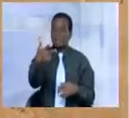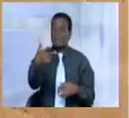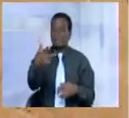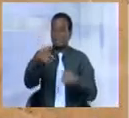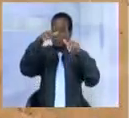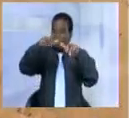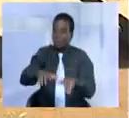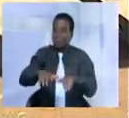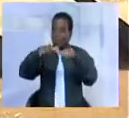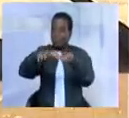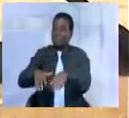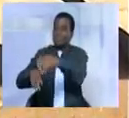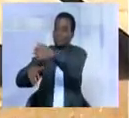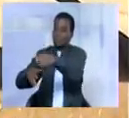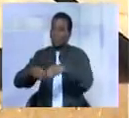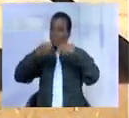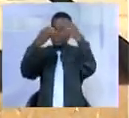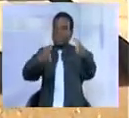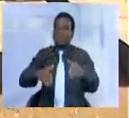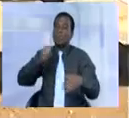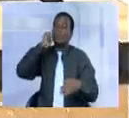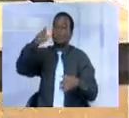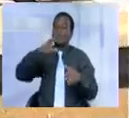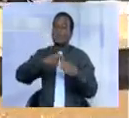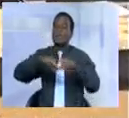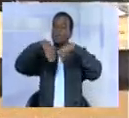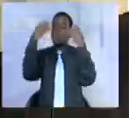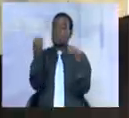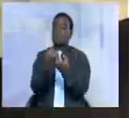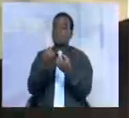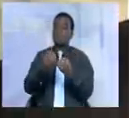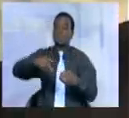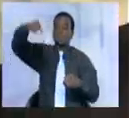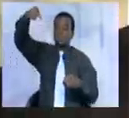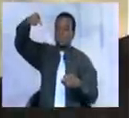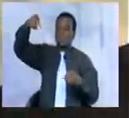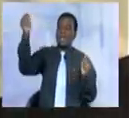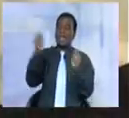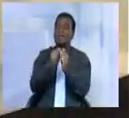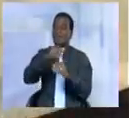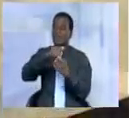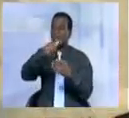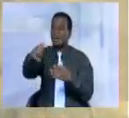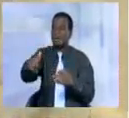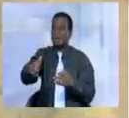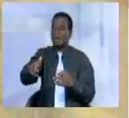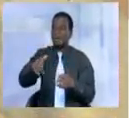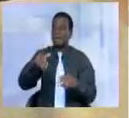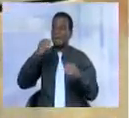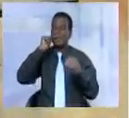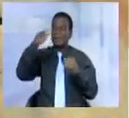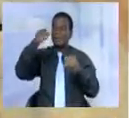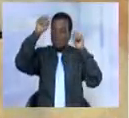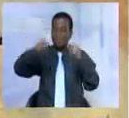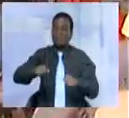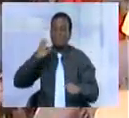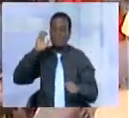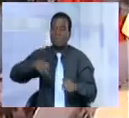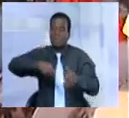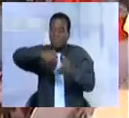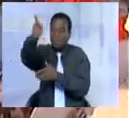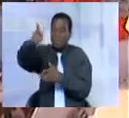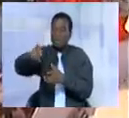femmes de la coopérative Temekokanwemé de Tengrela. Avec ces bascules, les femmes pourront être désormais payées